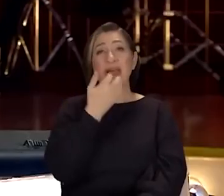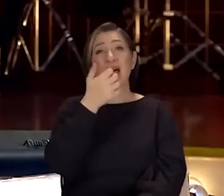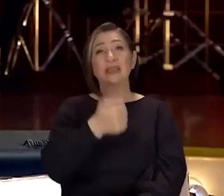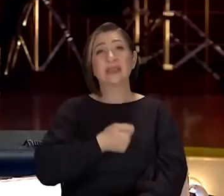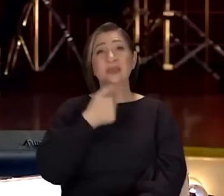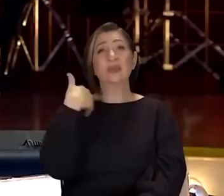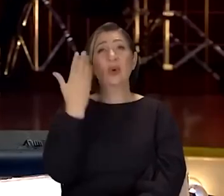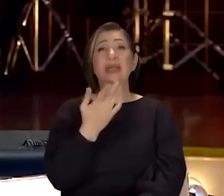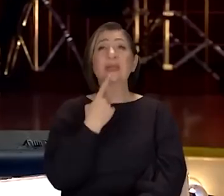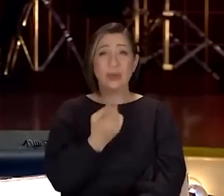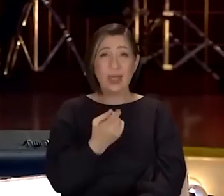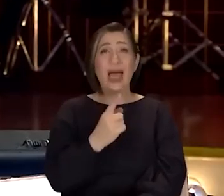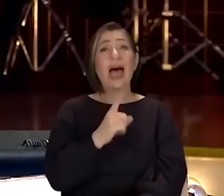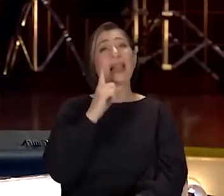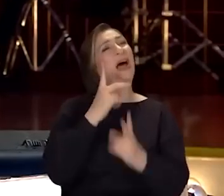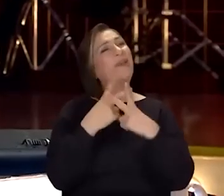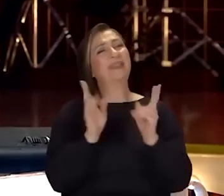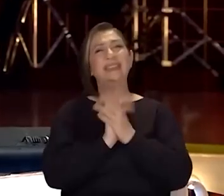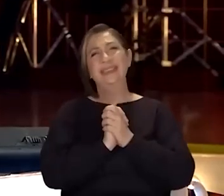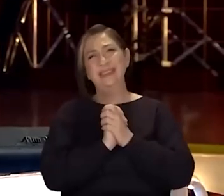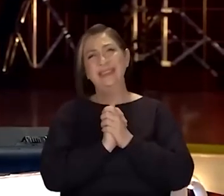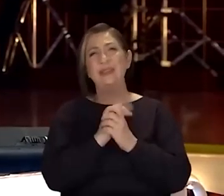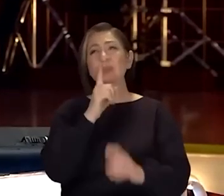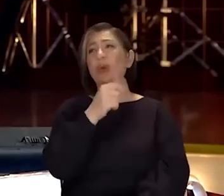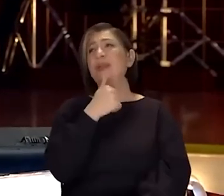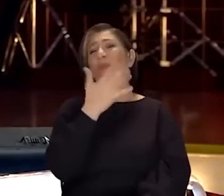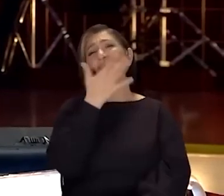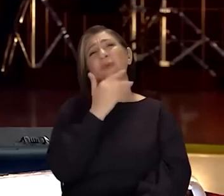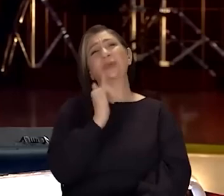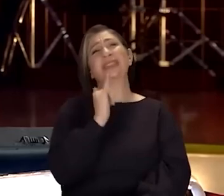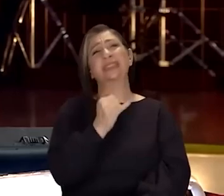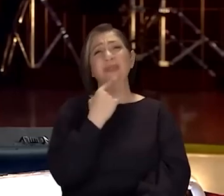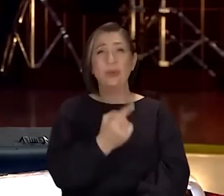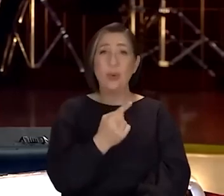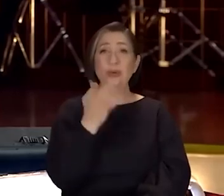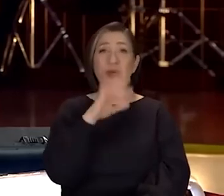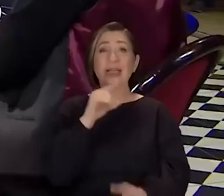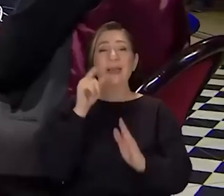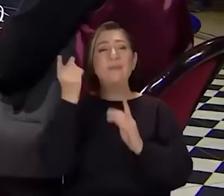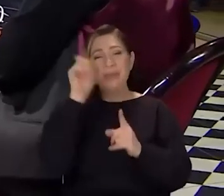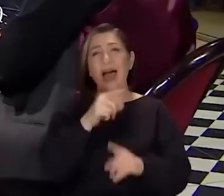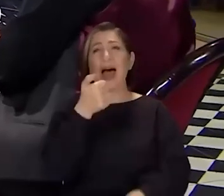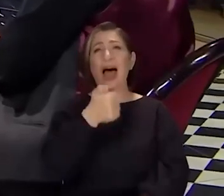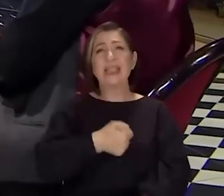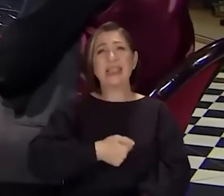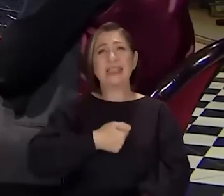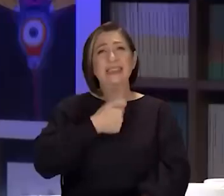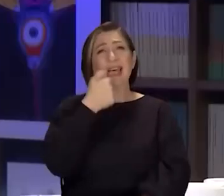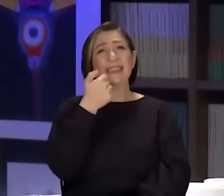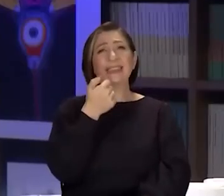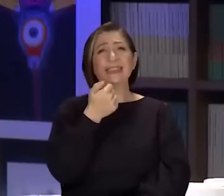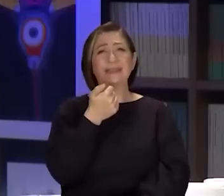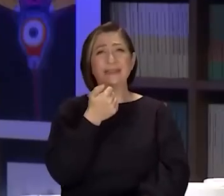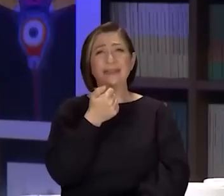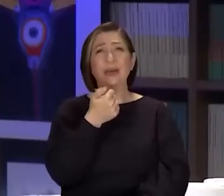saat sonra diyor ki Allah affetsin diyor, şu adam da pek çirkin diyor filan. Sonra derin 6 saat daha bir sessizlik filan böyle.